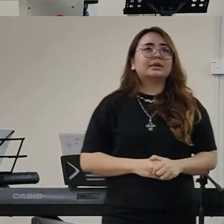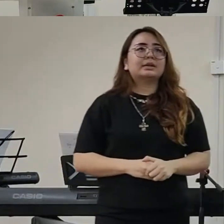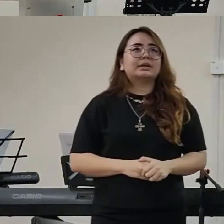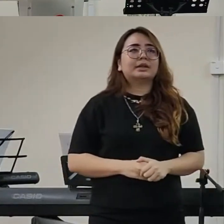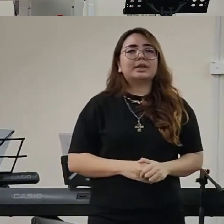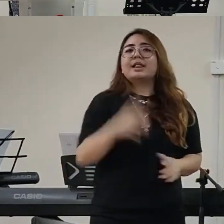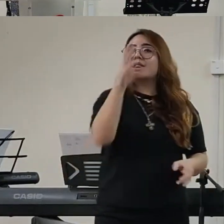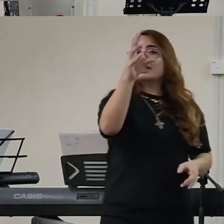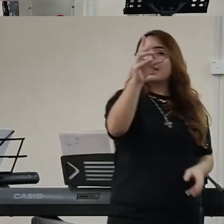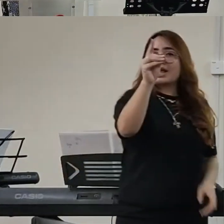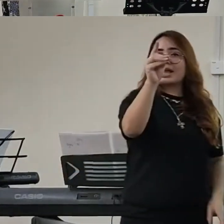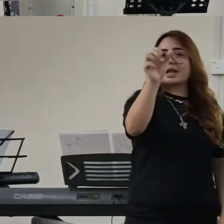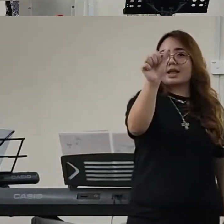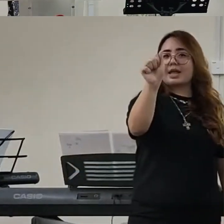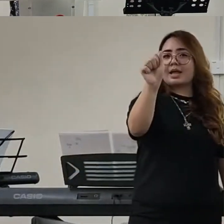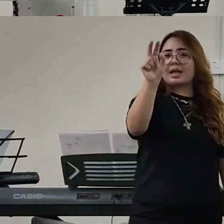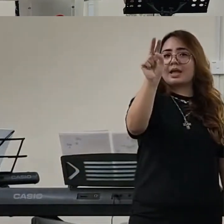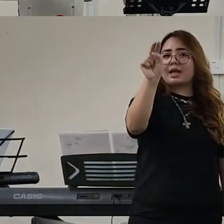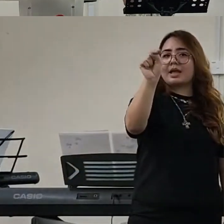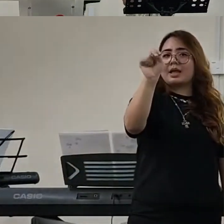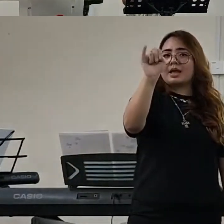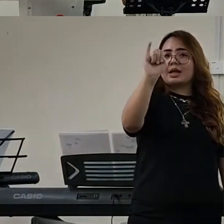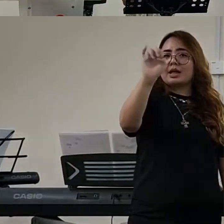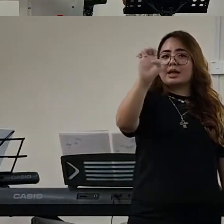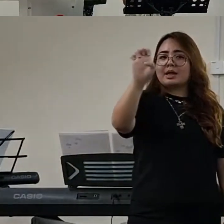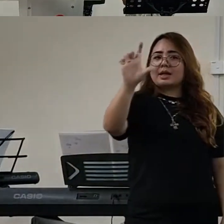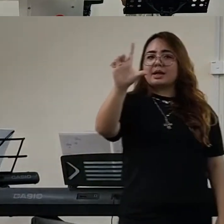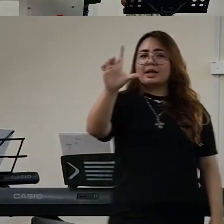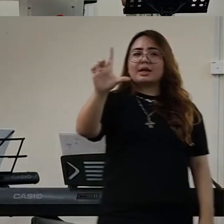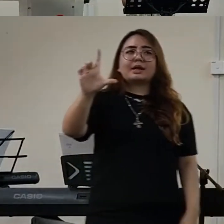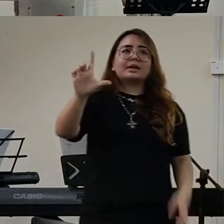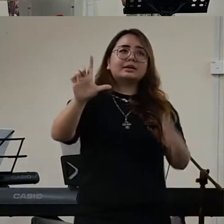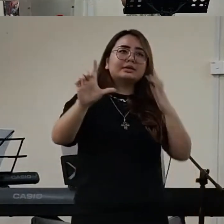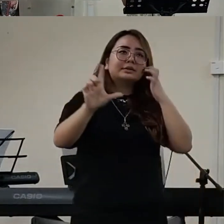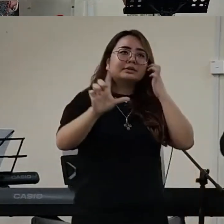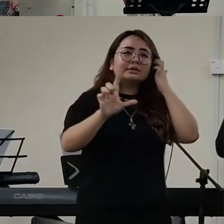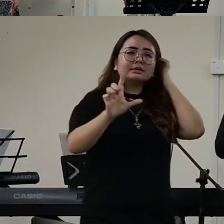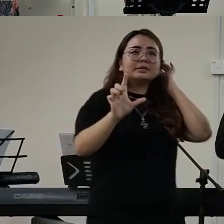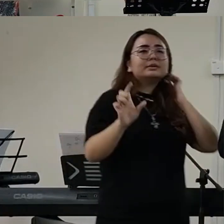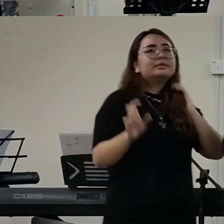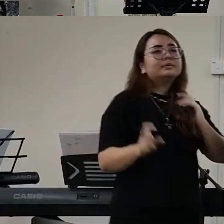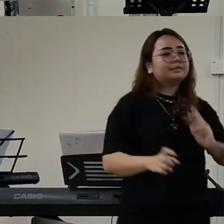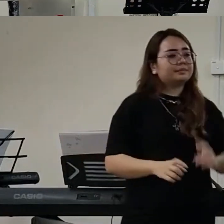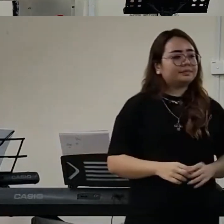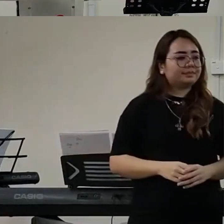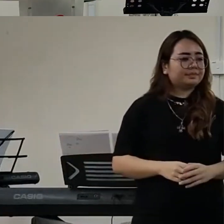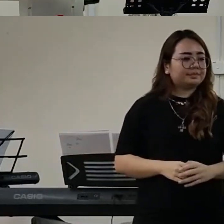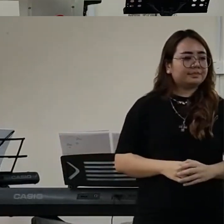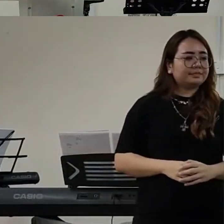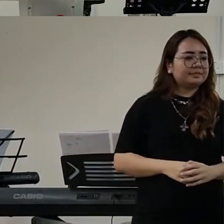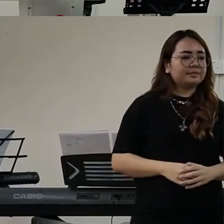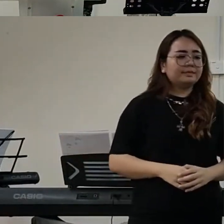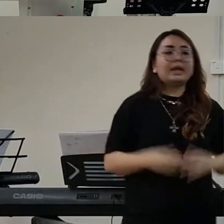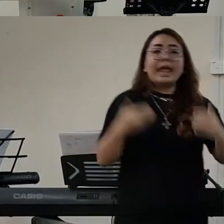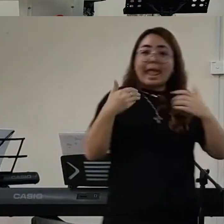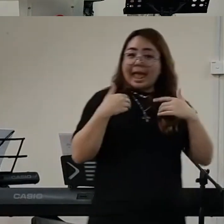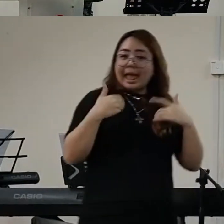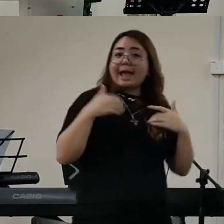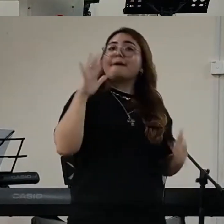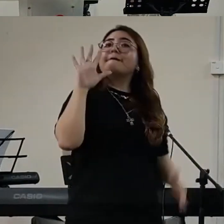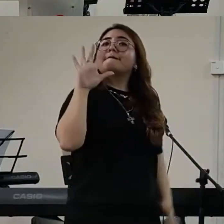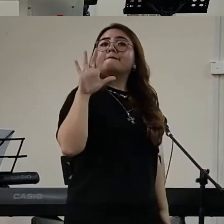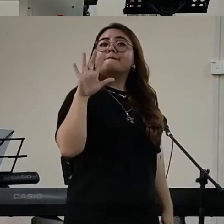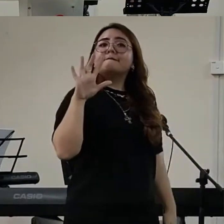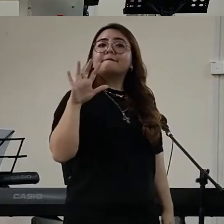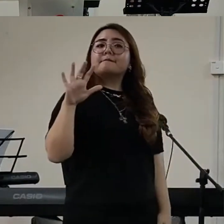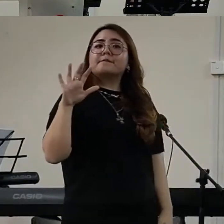Everybody say Daniel. Na 第四位主要的那个大先知呢，就是但以理。 There are five. There are few reasons